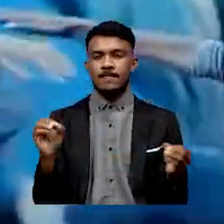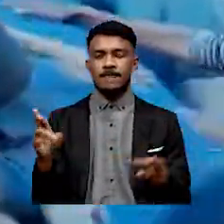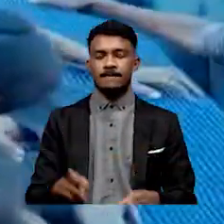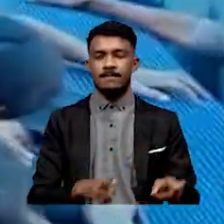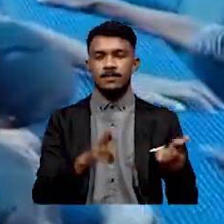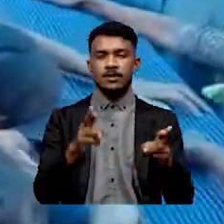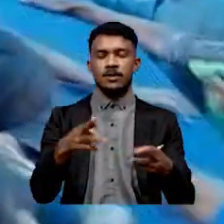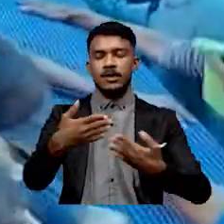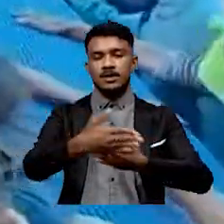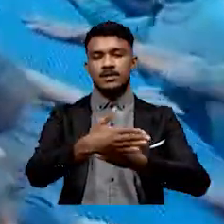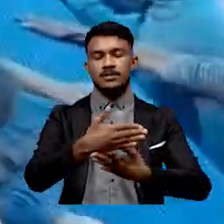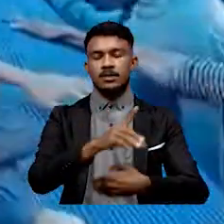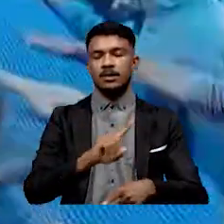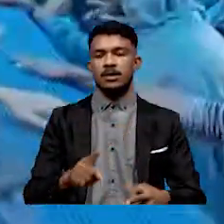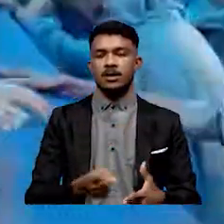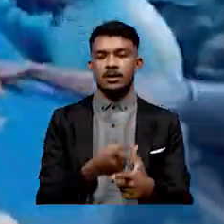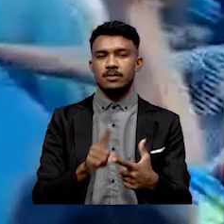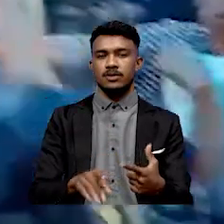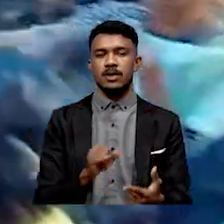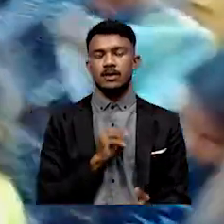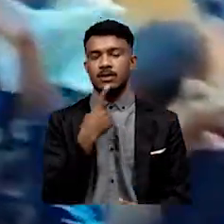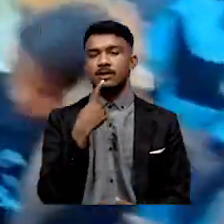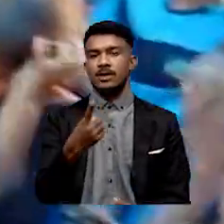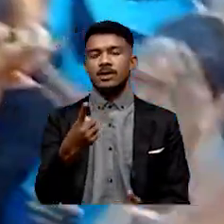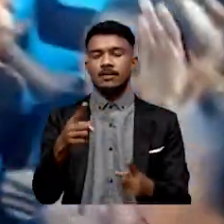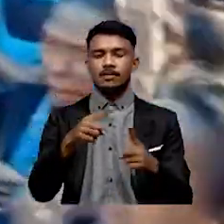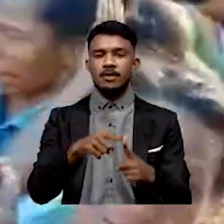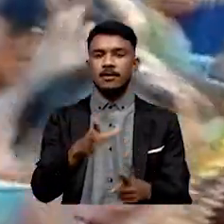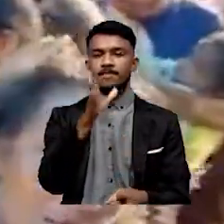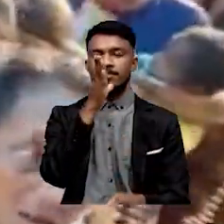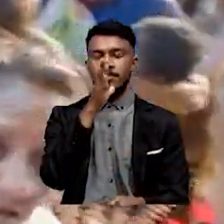Mau tanya sore ini pun aku kuatnya ama dia nasan aku